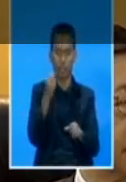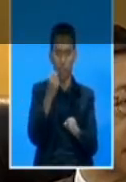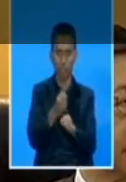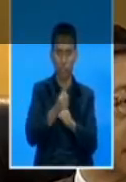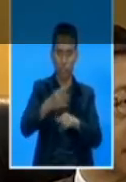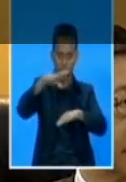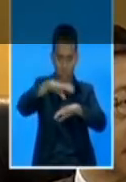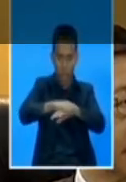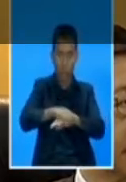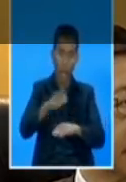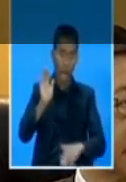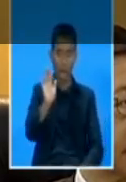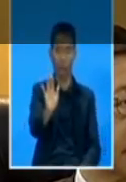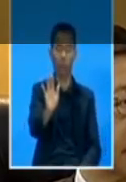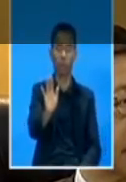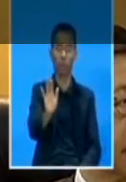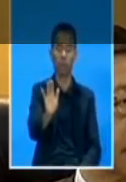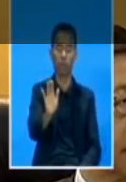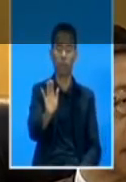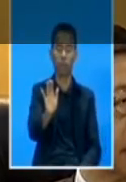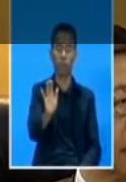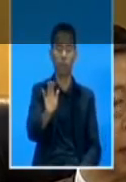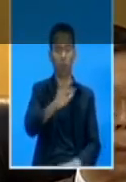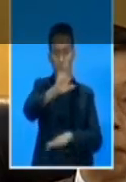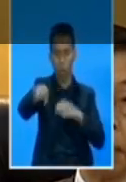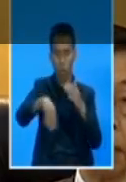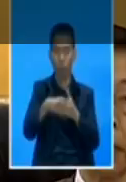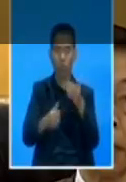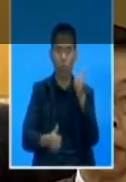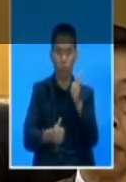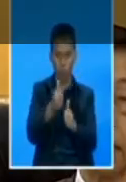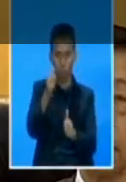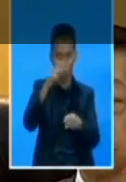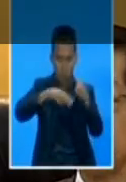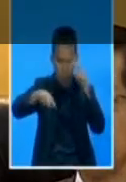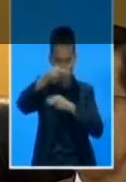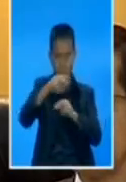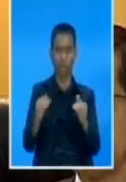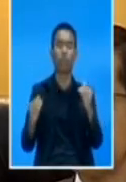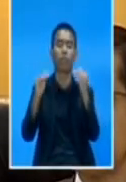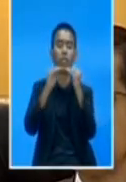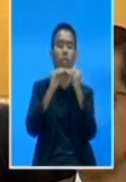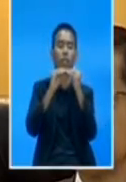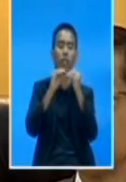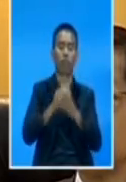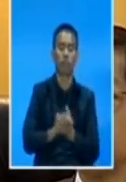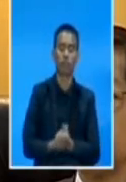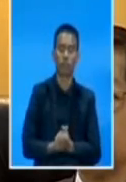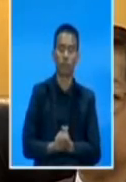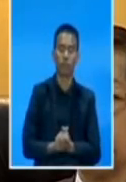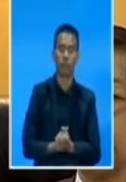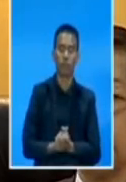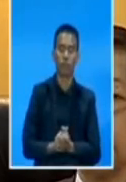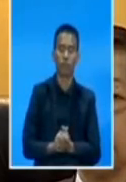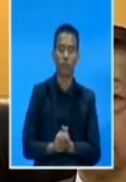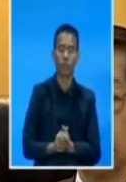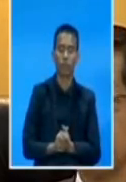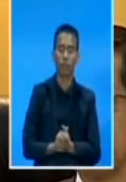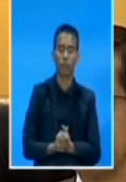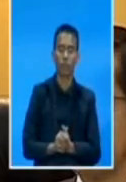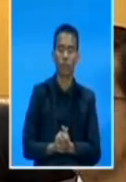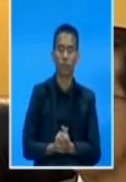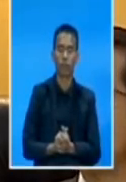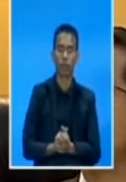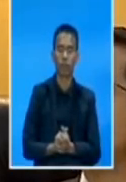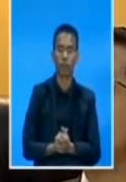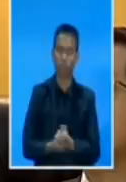ามตูมทุกคนได้รับการคุ้มครองสิทธิ์